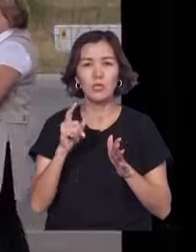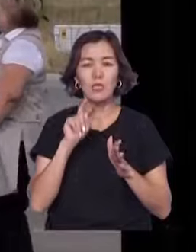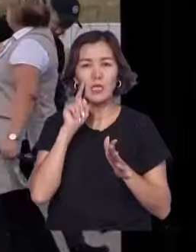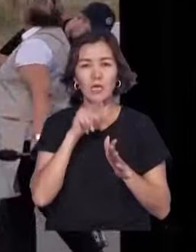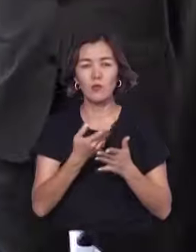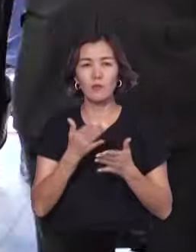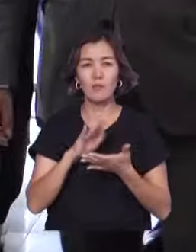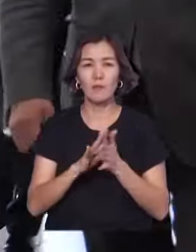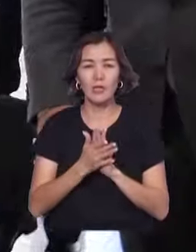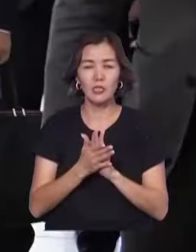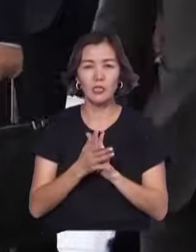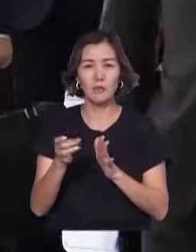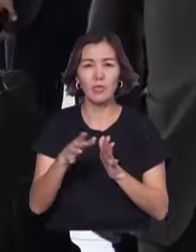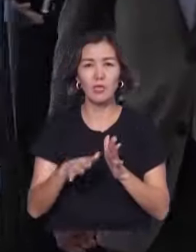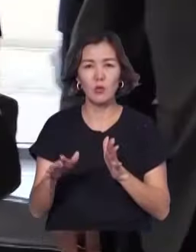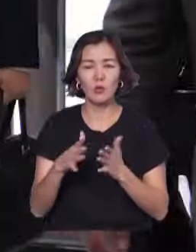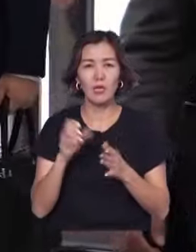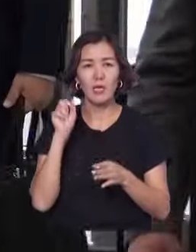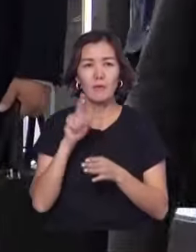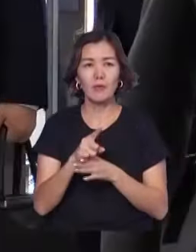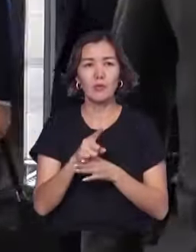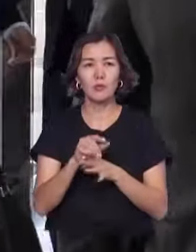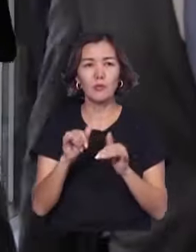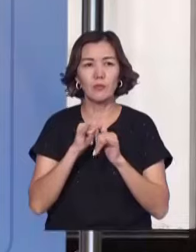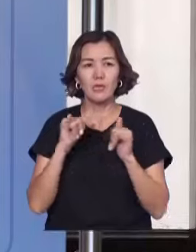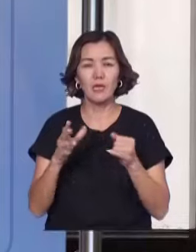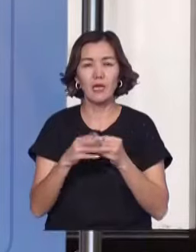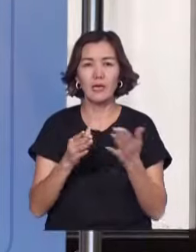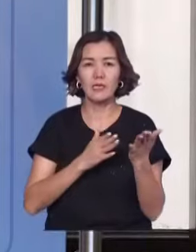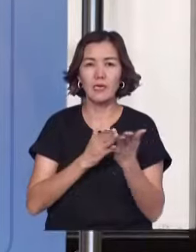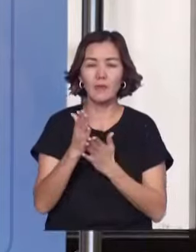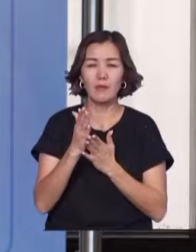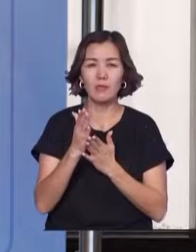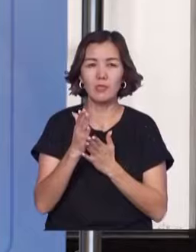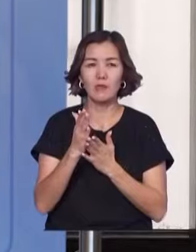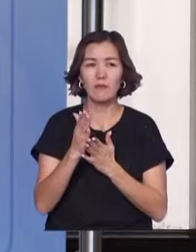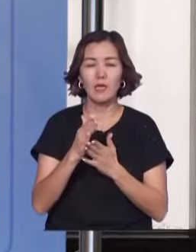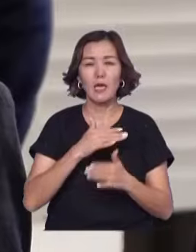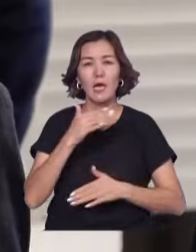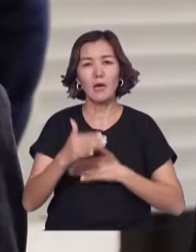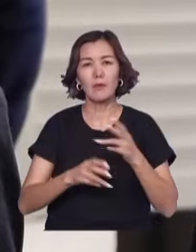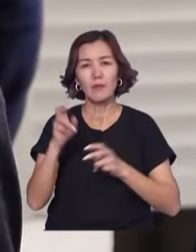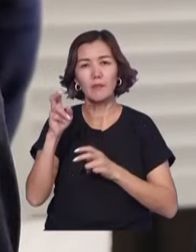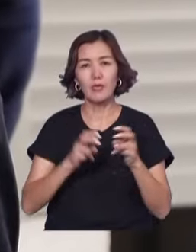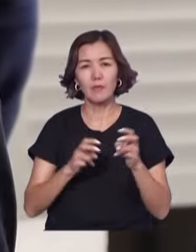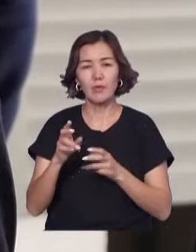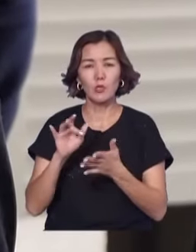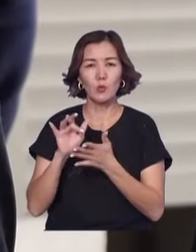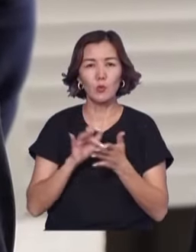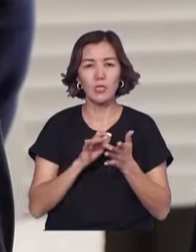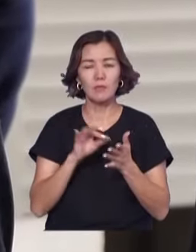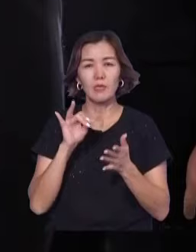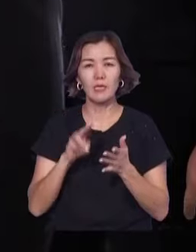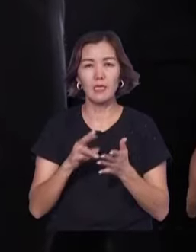социально-экономическим положением региона и дал ряд поручений по развитию агропромышленного комплекса, обрабатывающей промышленности, туризма и